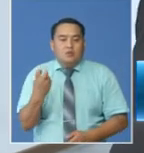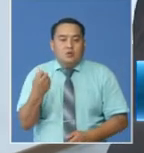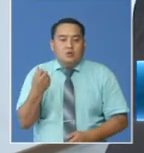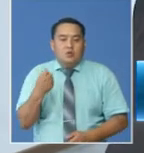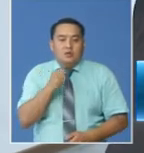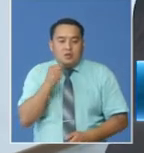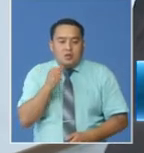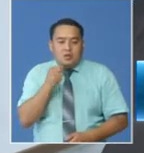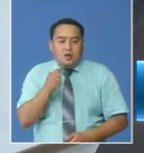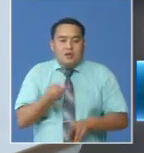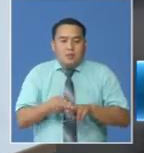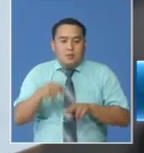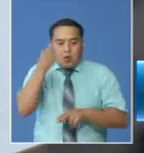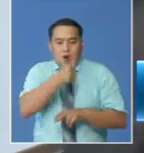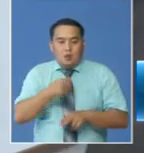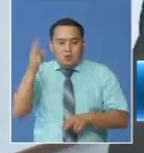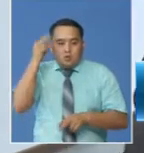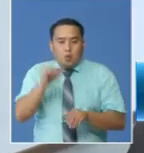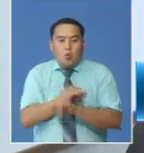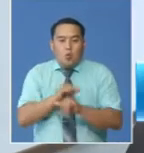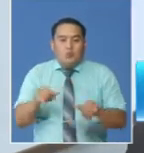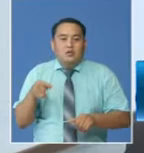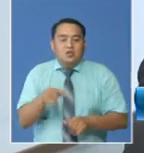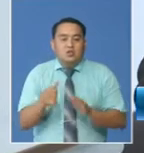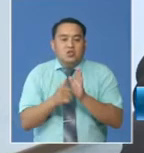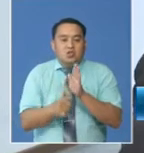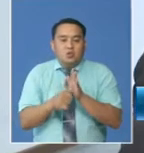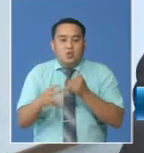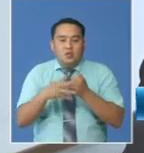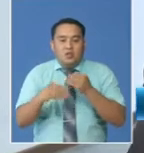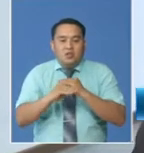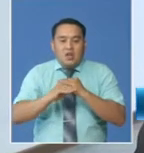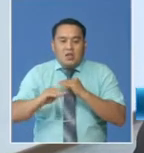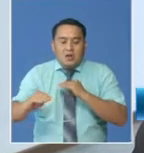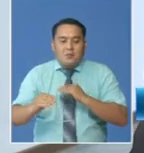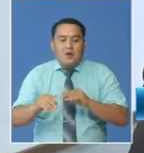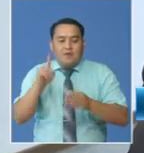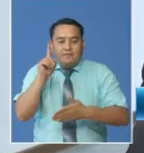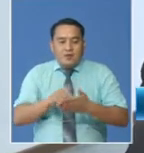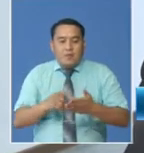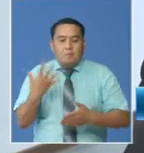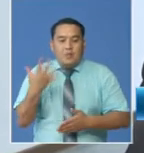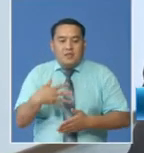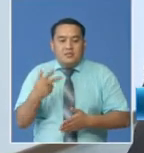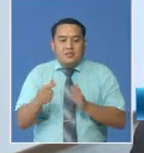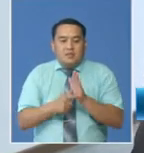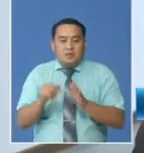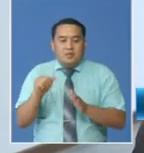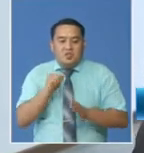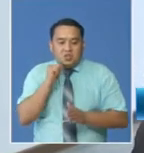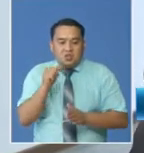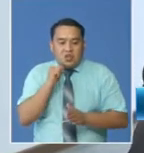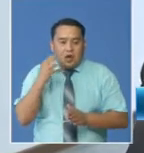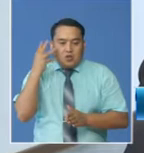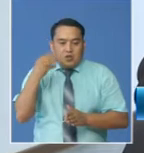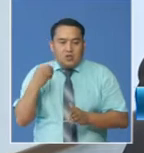сахарной свеклы, а в нынешнем году эта цифра увеличилась до 1600 гектаров. Мы намерены собрать более 57 тысяч сахарной свеклы. У